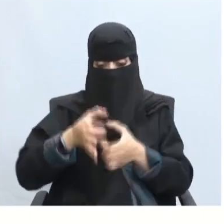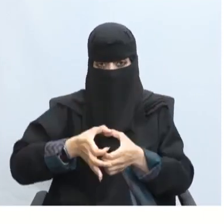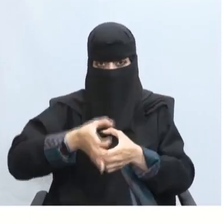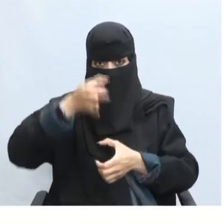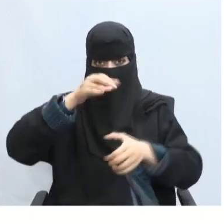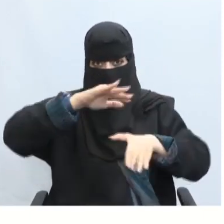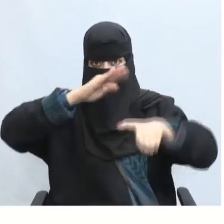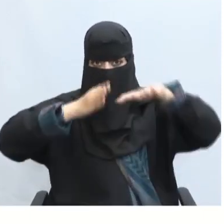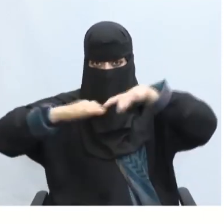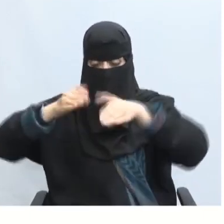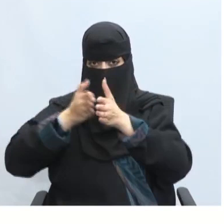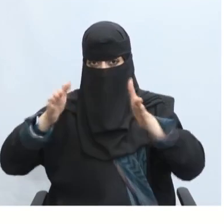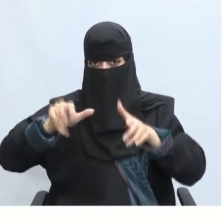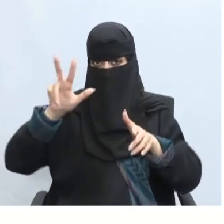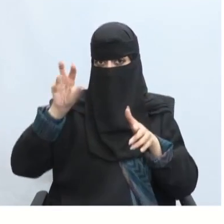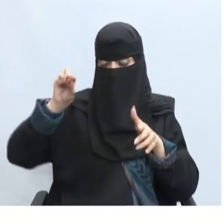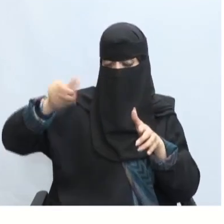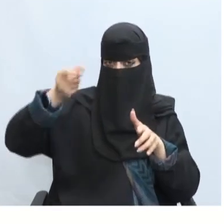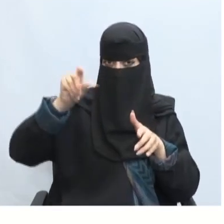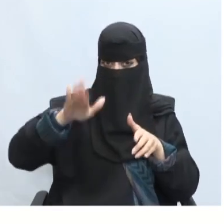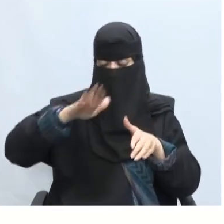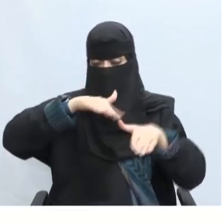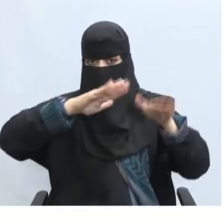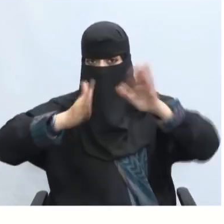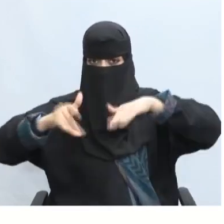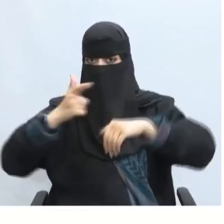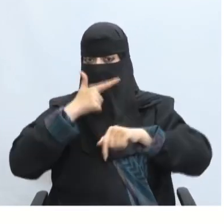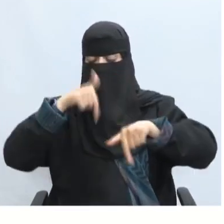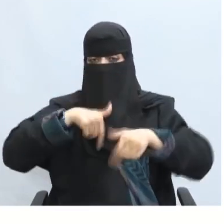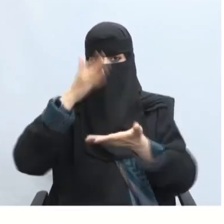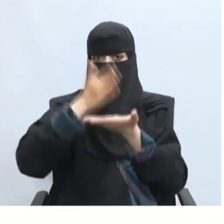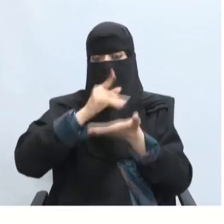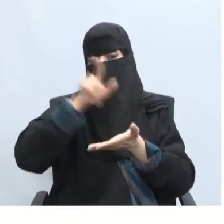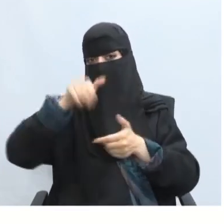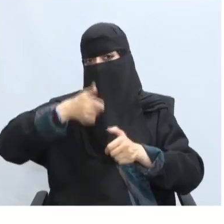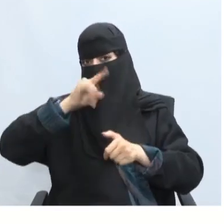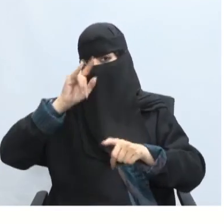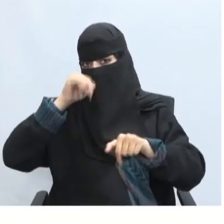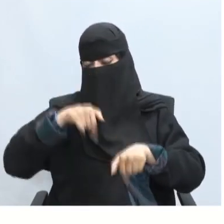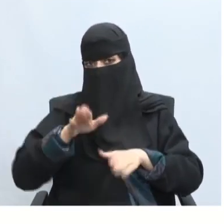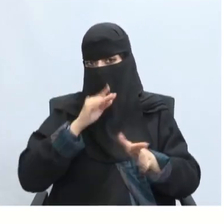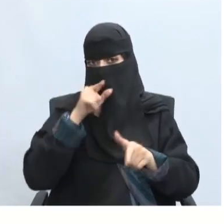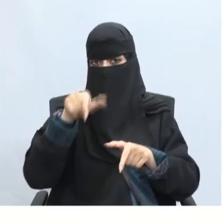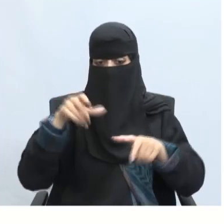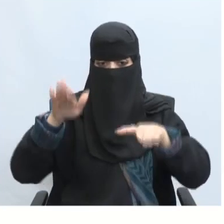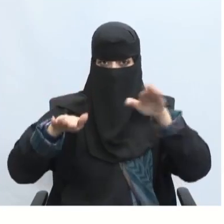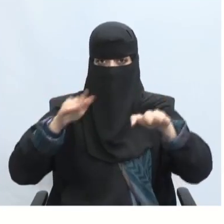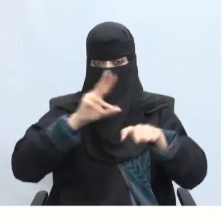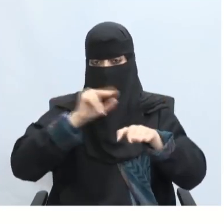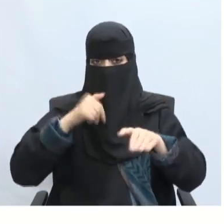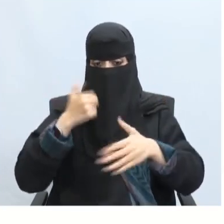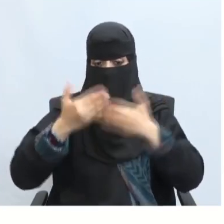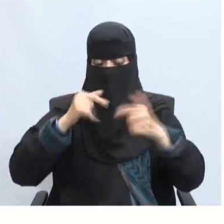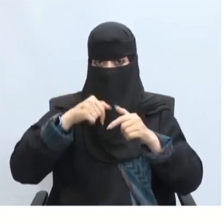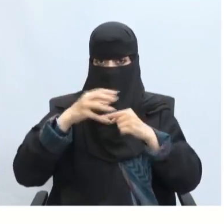المحيط الهادئ وحزام البحر الابيض المتوسط ما هما الا او هذا الحزمان طاقه